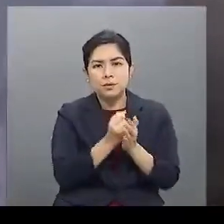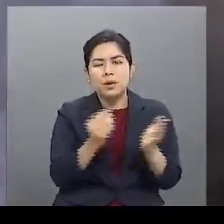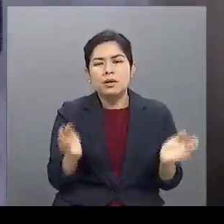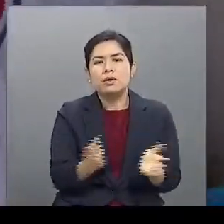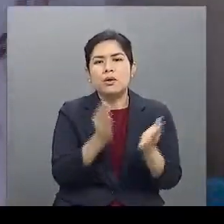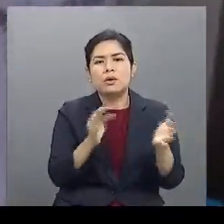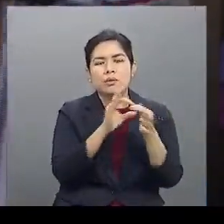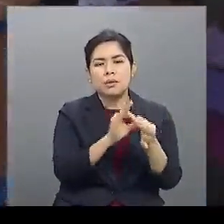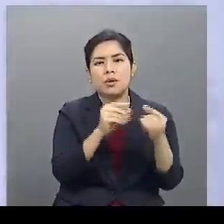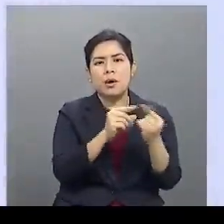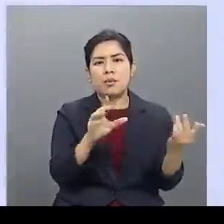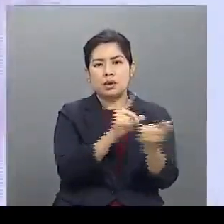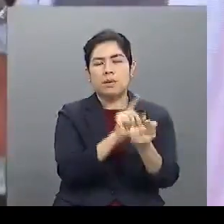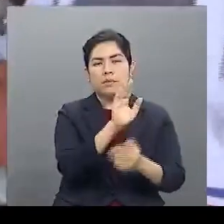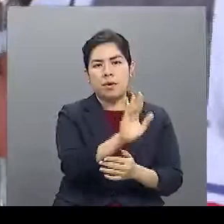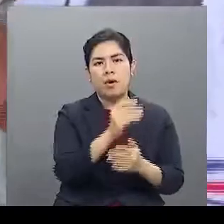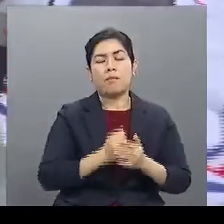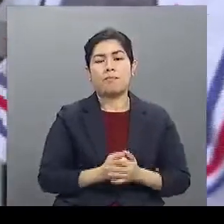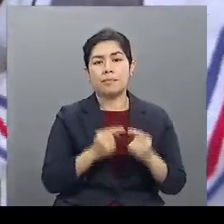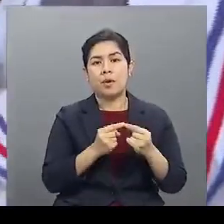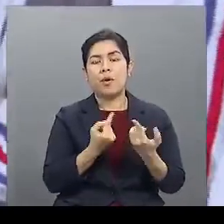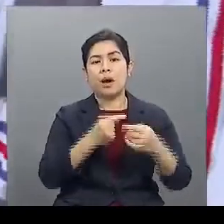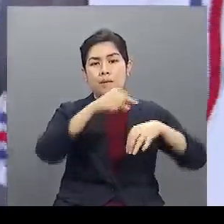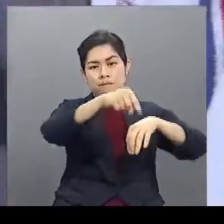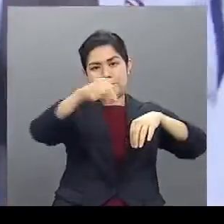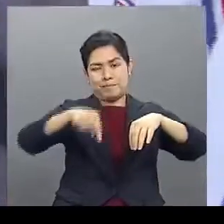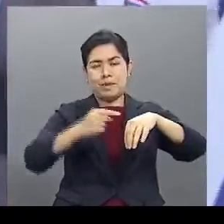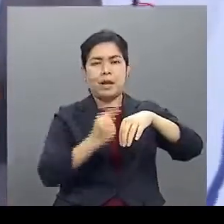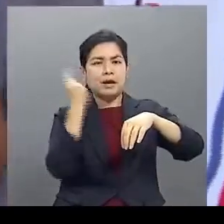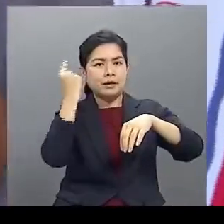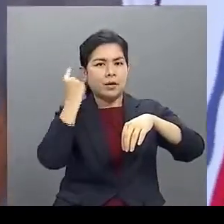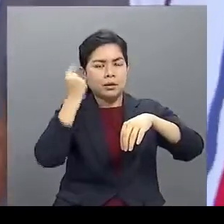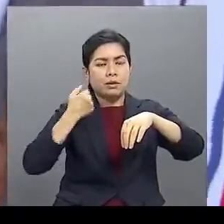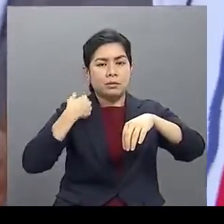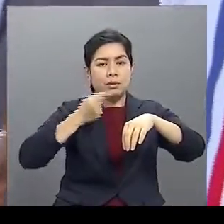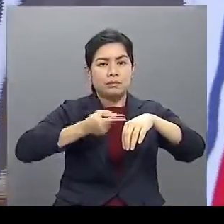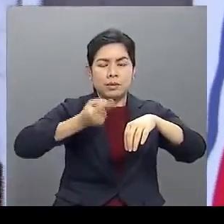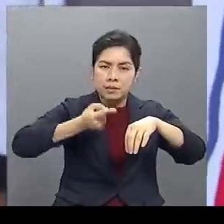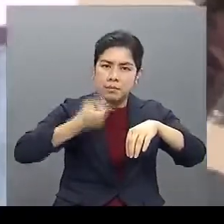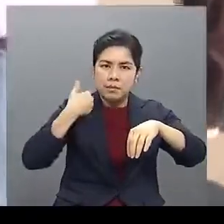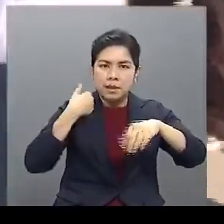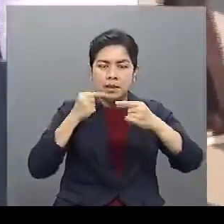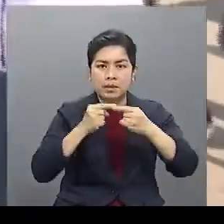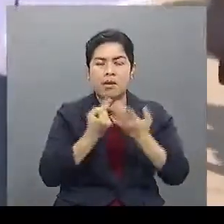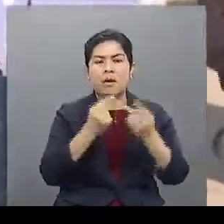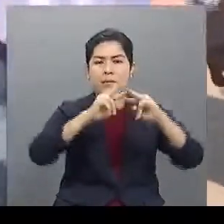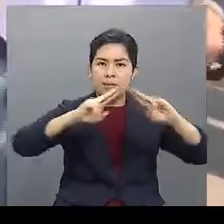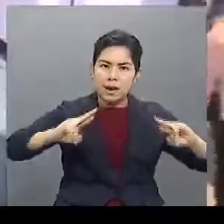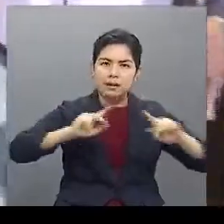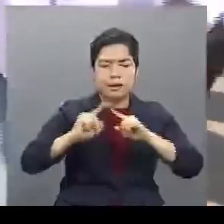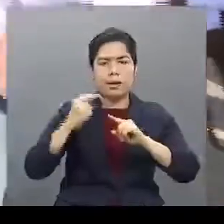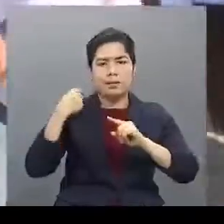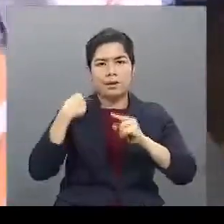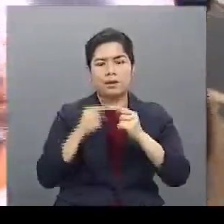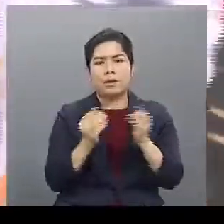งยืนการพัฒนาแหล่งท่องเที่ยวเดิมในพื้นที่ทั้งย่านบันเทิงหรือสถานที่สำคัญอื่นๆรวมถึงการพัฒนา